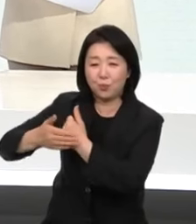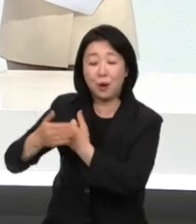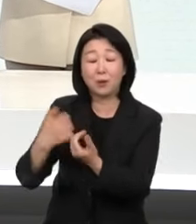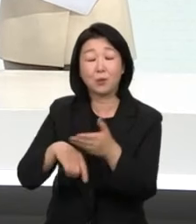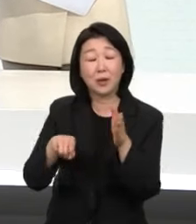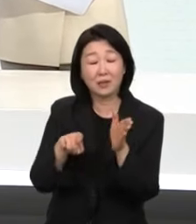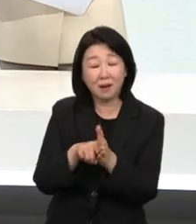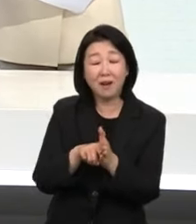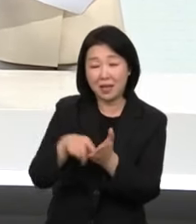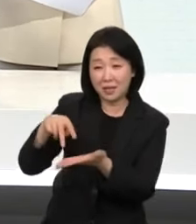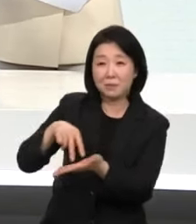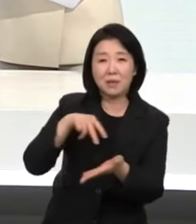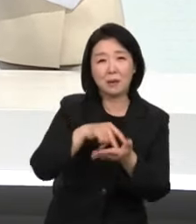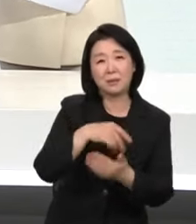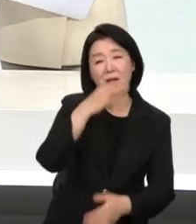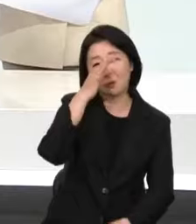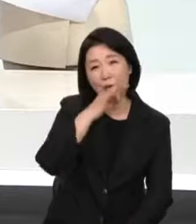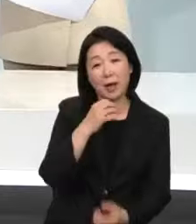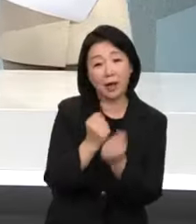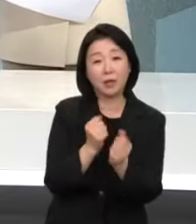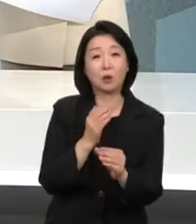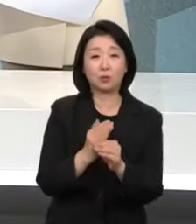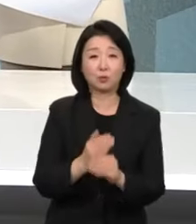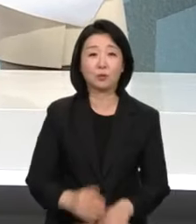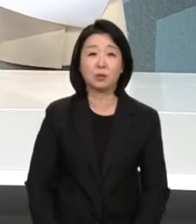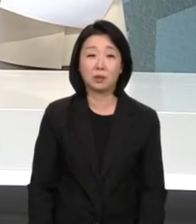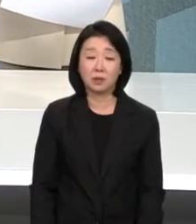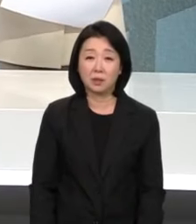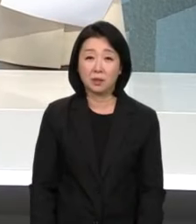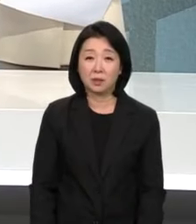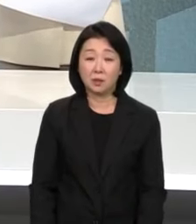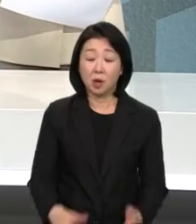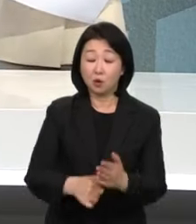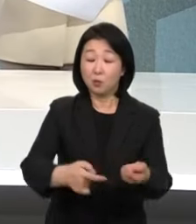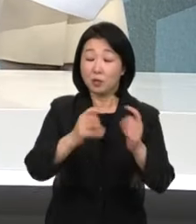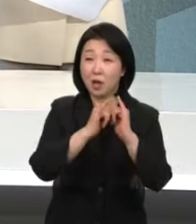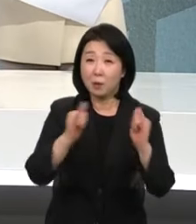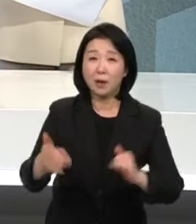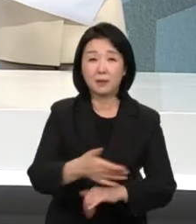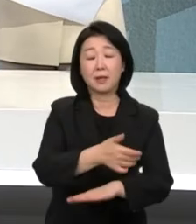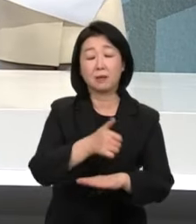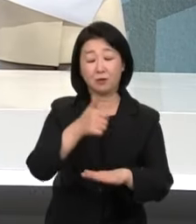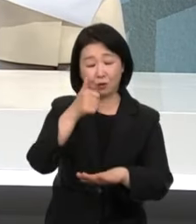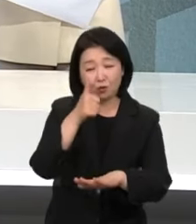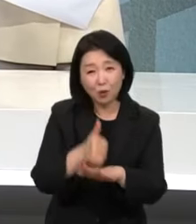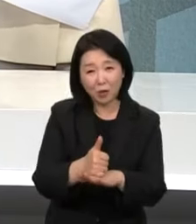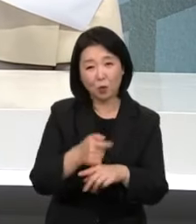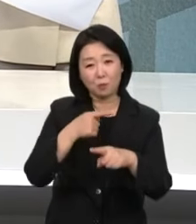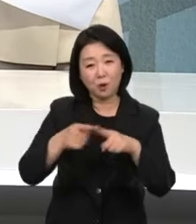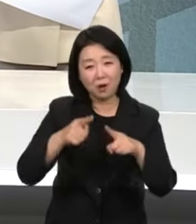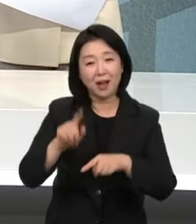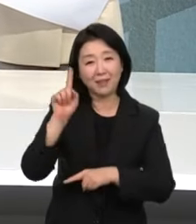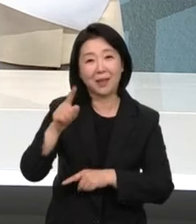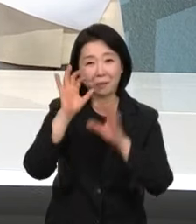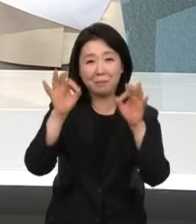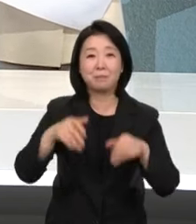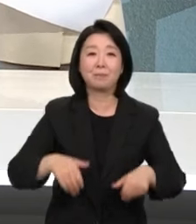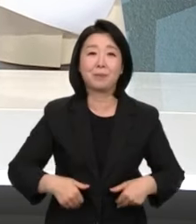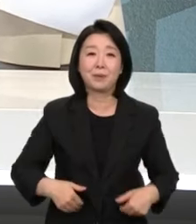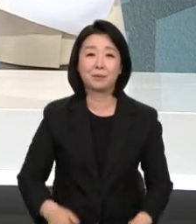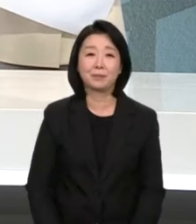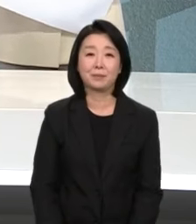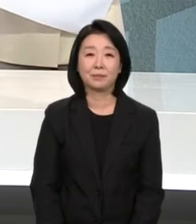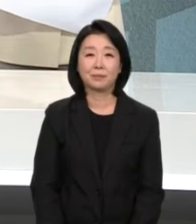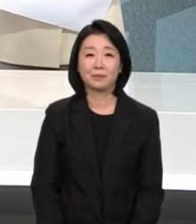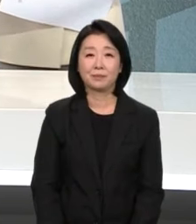유리한 해석을 하고 있는 여와 야, 유권자들의 최종적인 평가는 바로 내일 지켜봐야겠습니다.